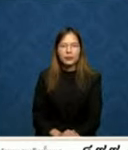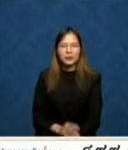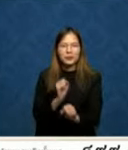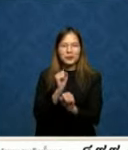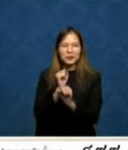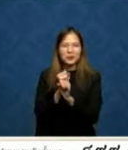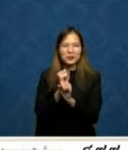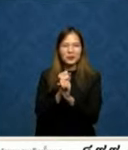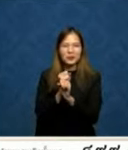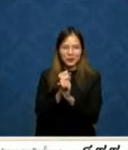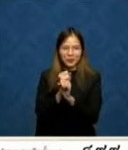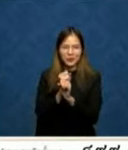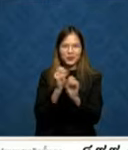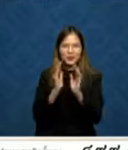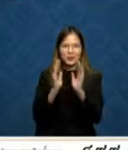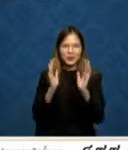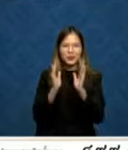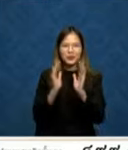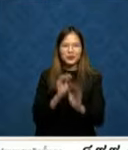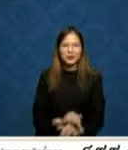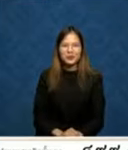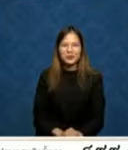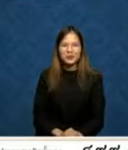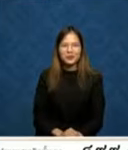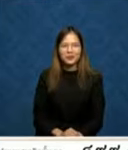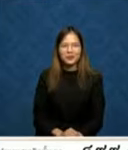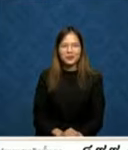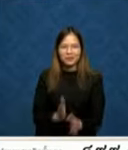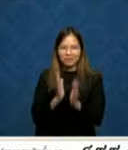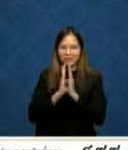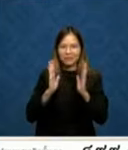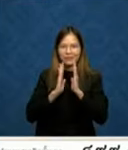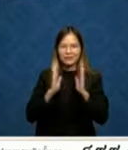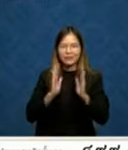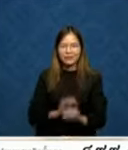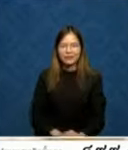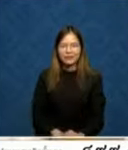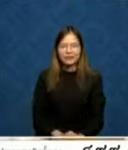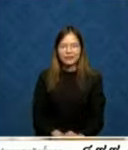ความเห็นนะครับในเรื่องของการยืนยันตามร่างเดิมครับขอบพระคุณครับ ครับ